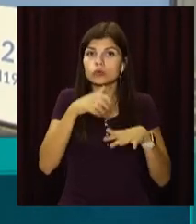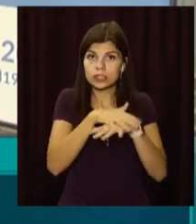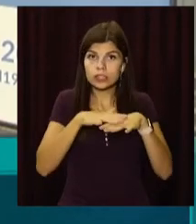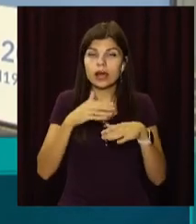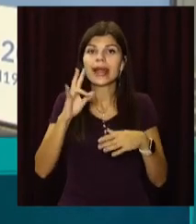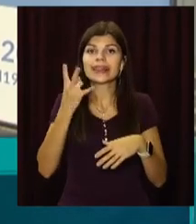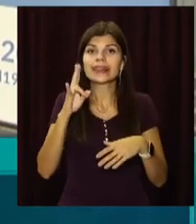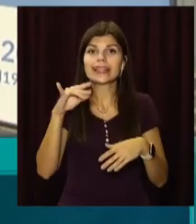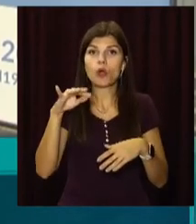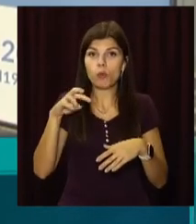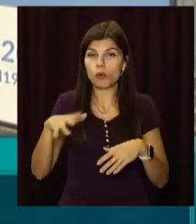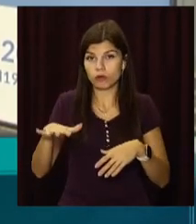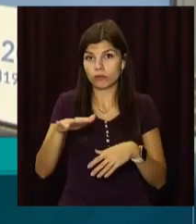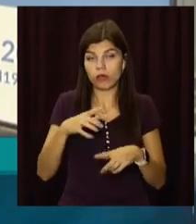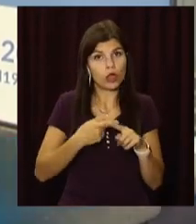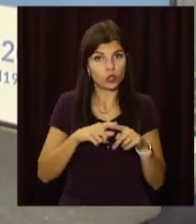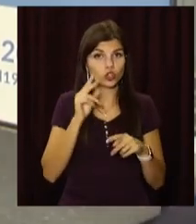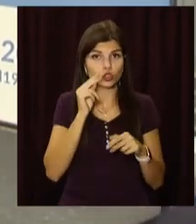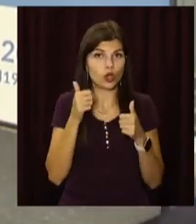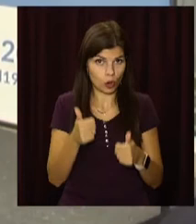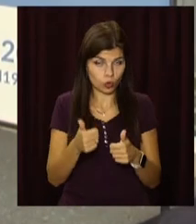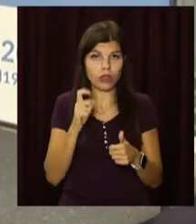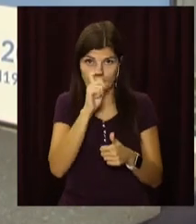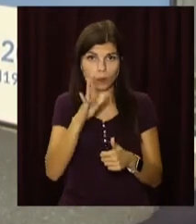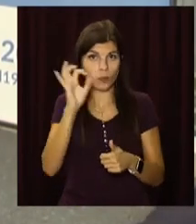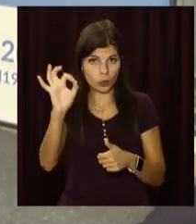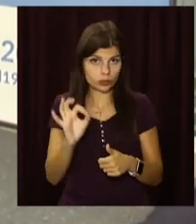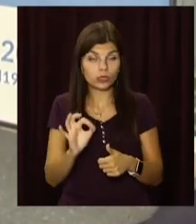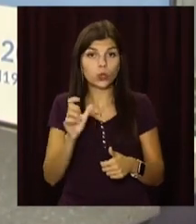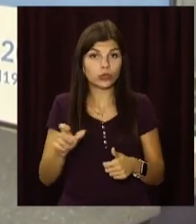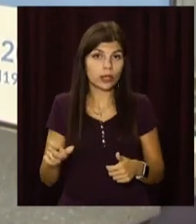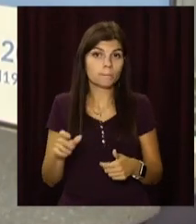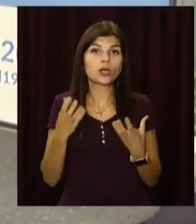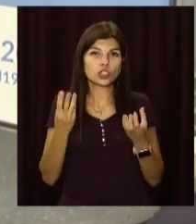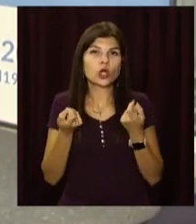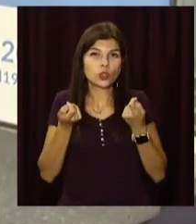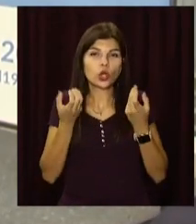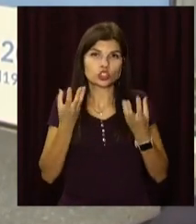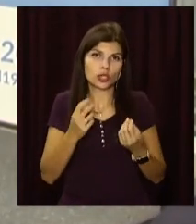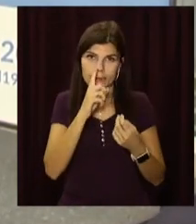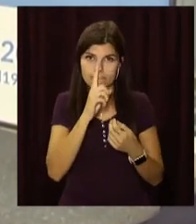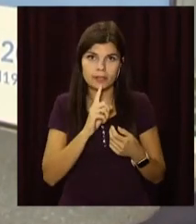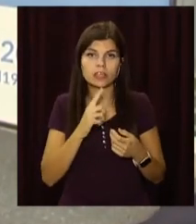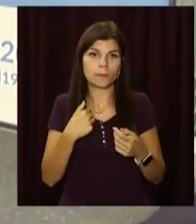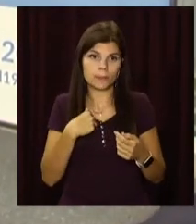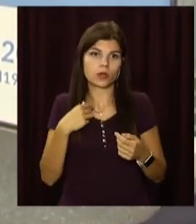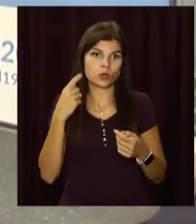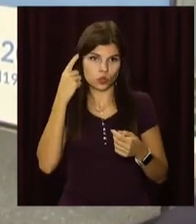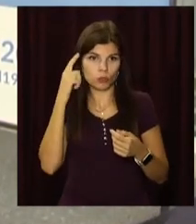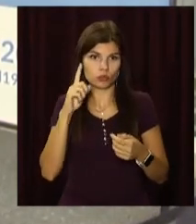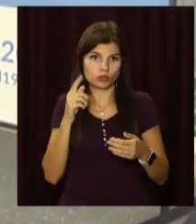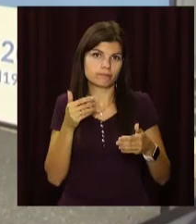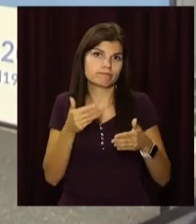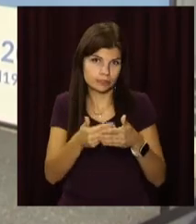міста Нікополя. Я думаю, що це дуже добра цифра, дуже добрий відсоток. І я думаю, що ще трошки, ще місяць, я думаю, що ми підійдемо